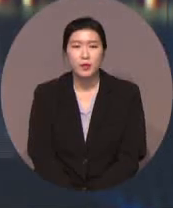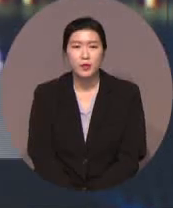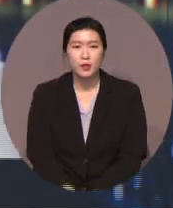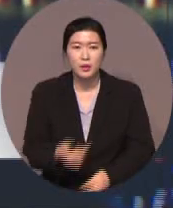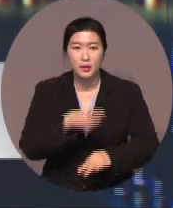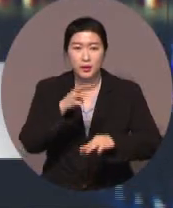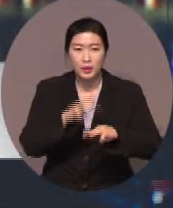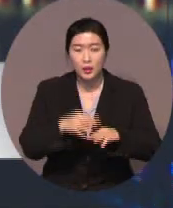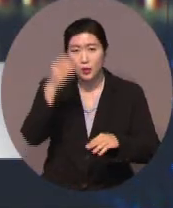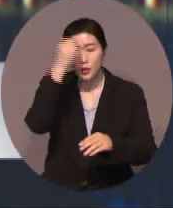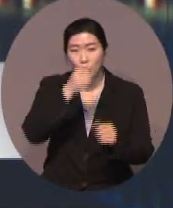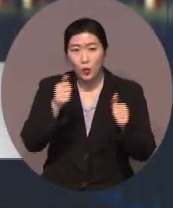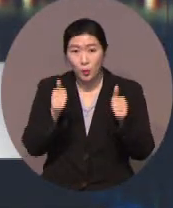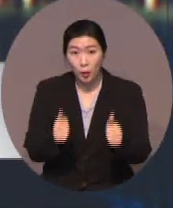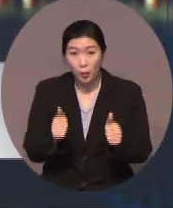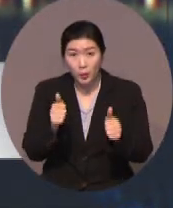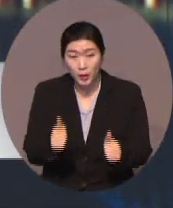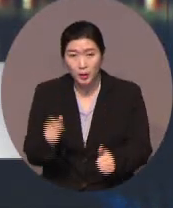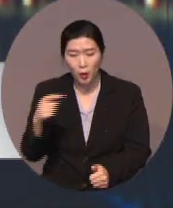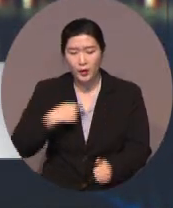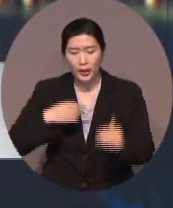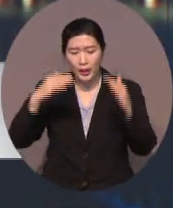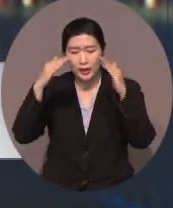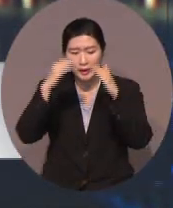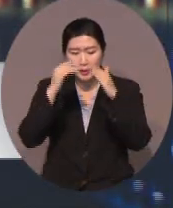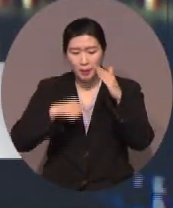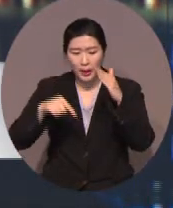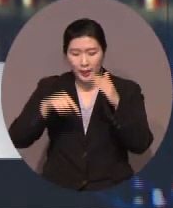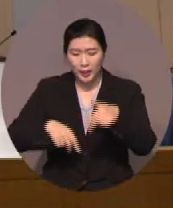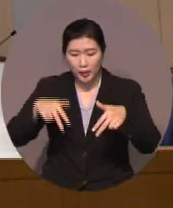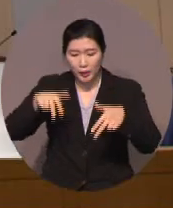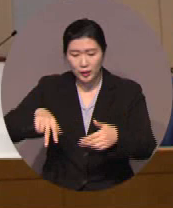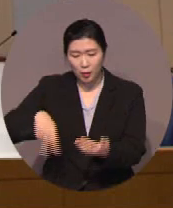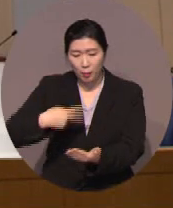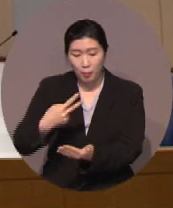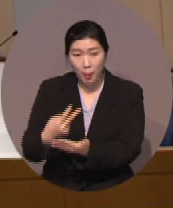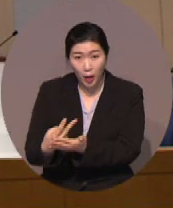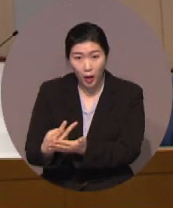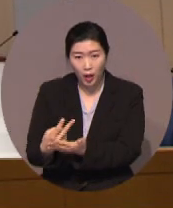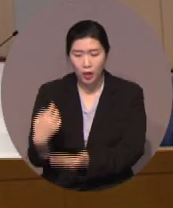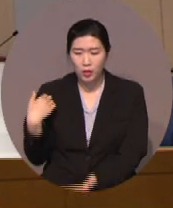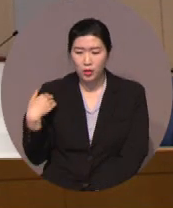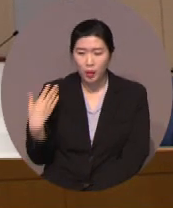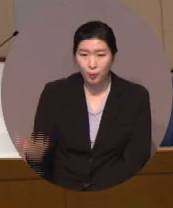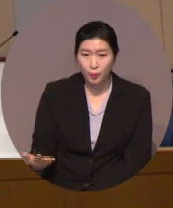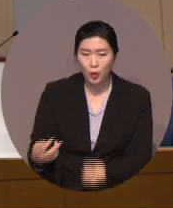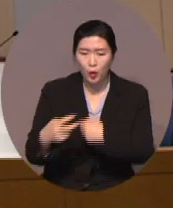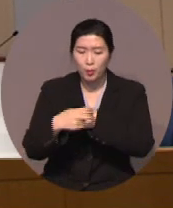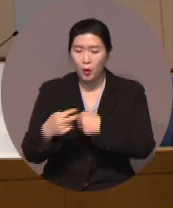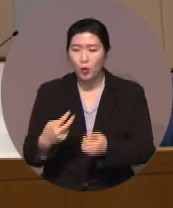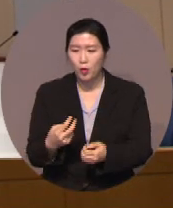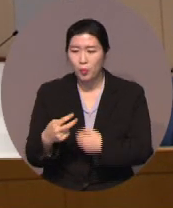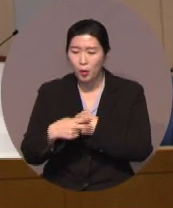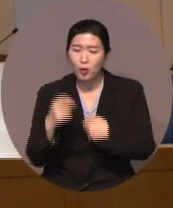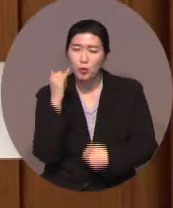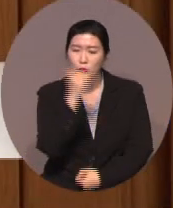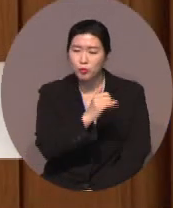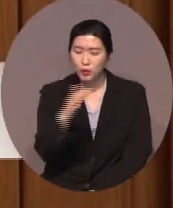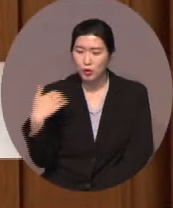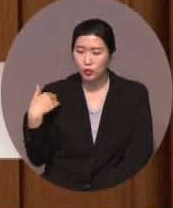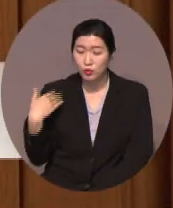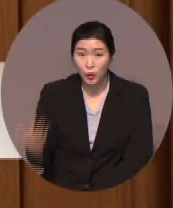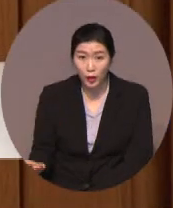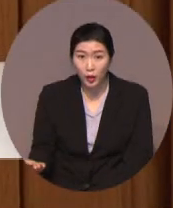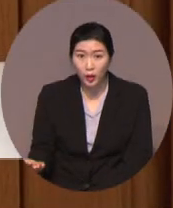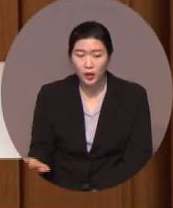대전고법 형사 3부는 자신의 집에서 의식을 잃고 쓰러진 소속 연구원의 직원을 여러 시간 가량 방치해